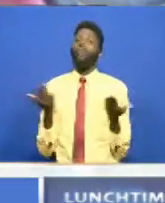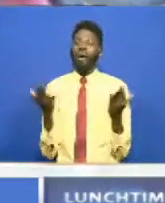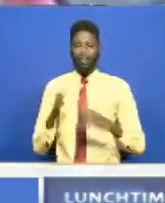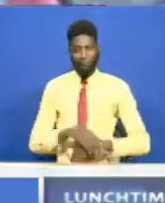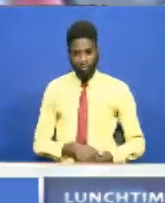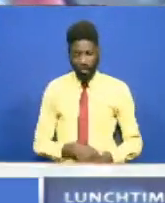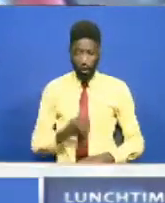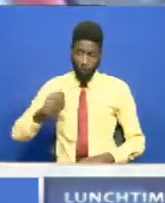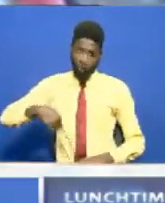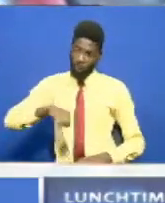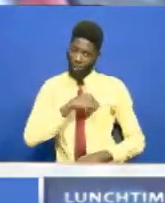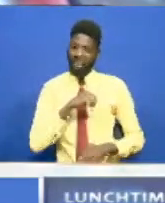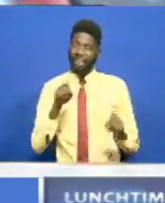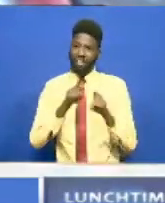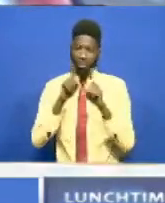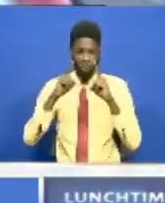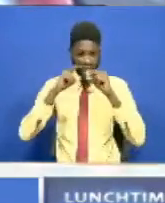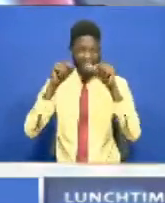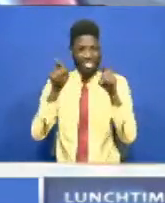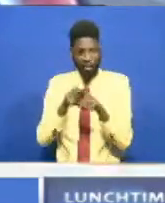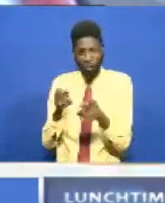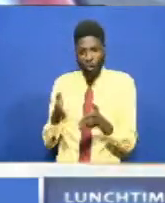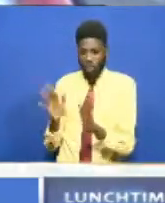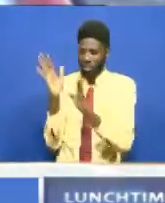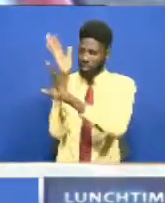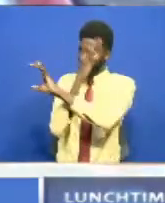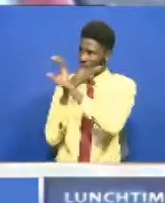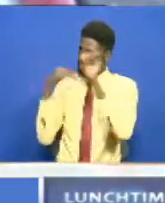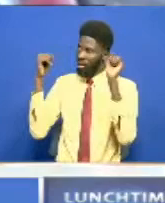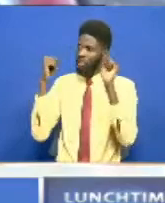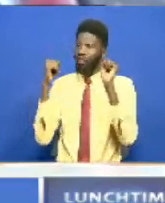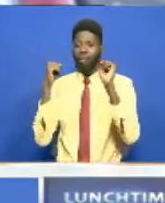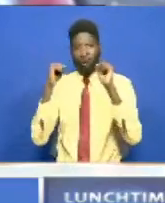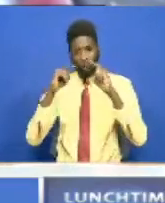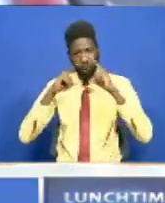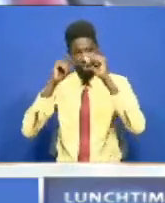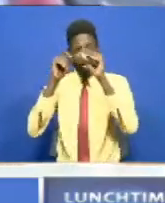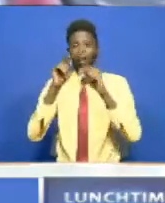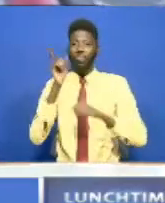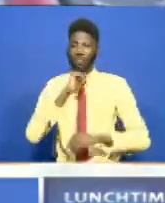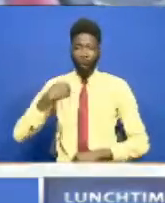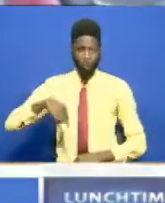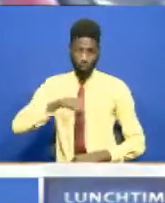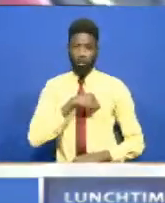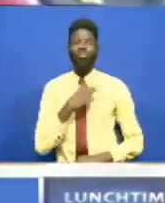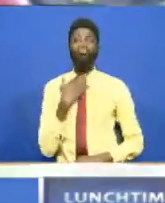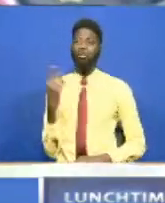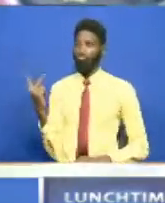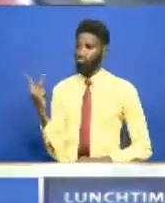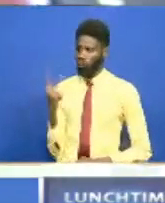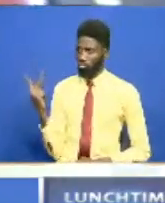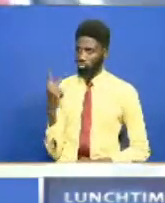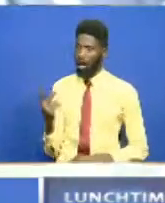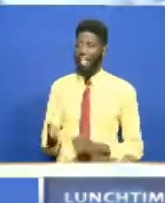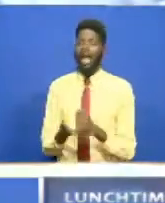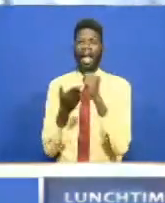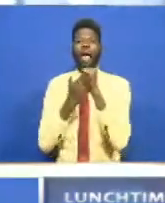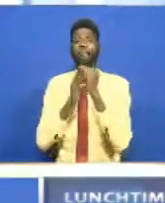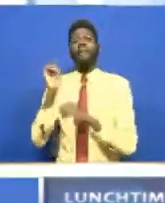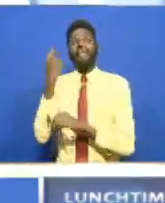Tumesema vile rais amesema hapo. Tunataka sisi wawili kuunganisha Kenya iwe kitu